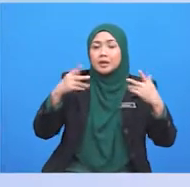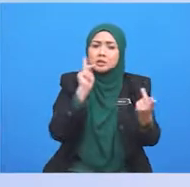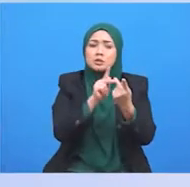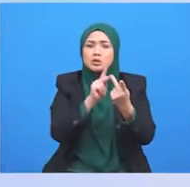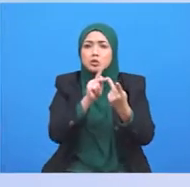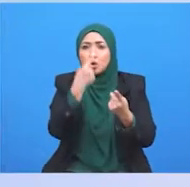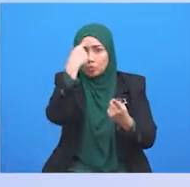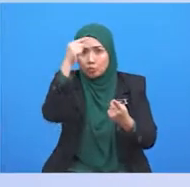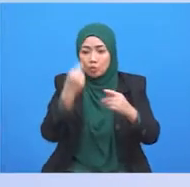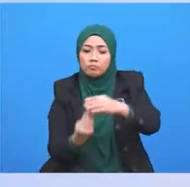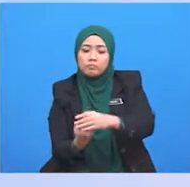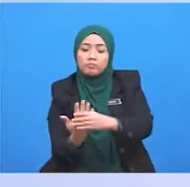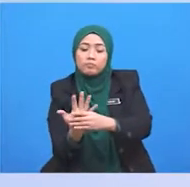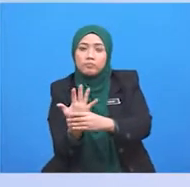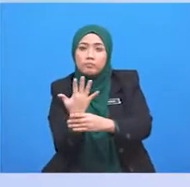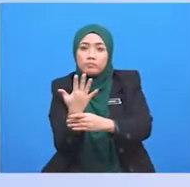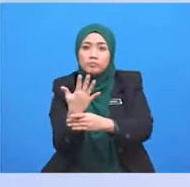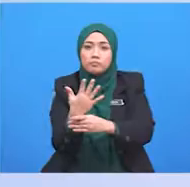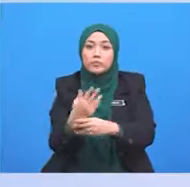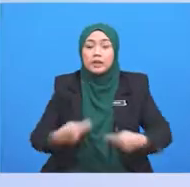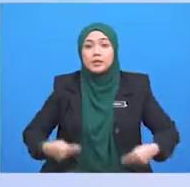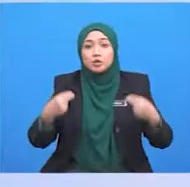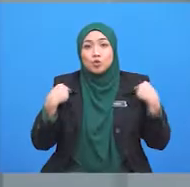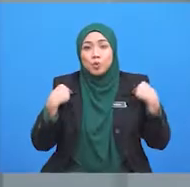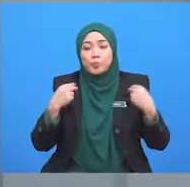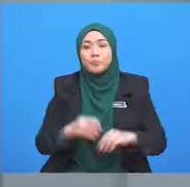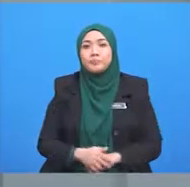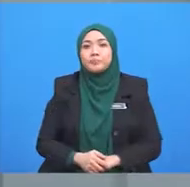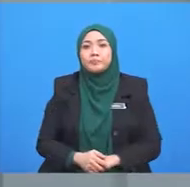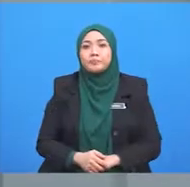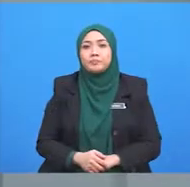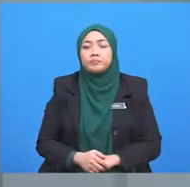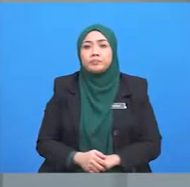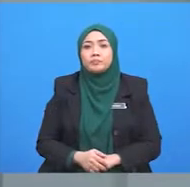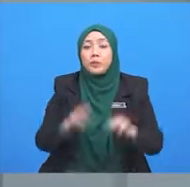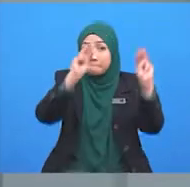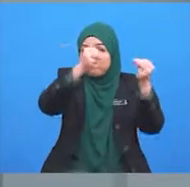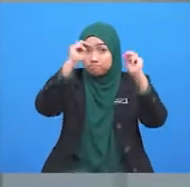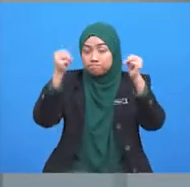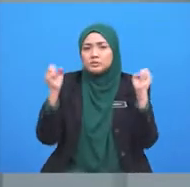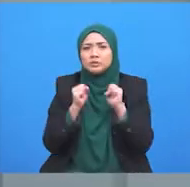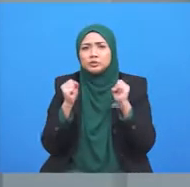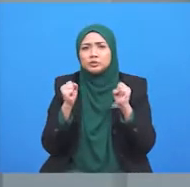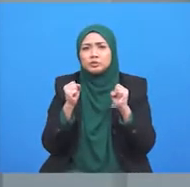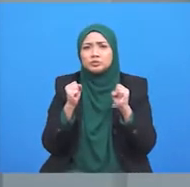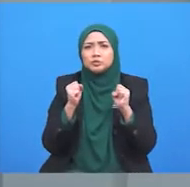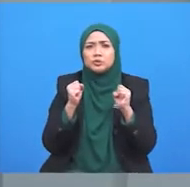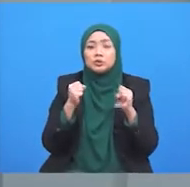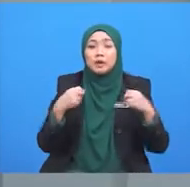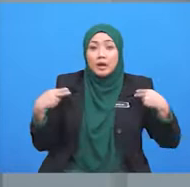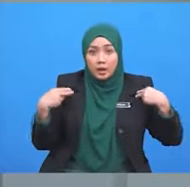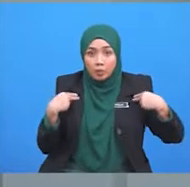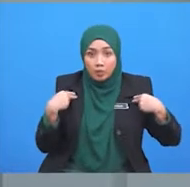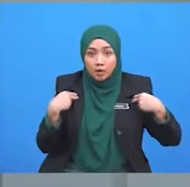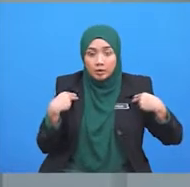rumput hidup subur di kawasan padang lagun. Manakala pada musim sejuk, haiwan ternakan ini dikurung